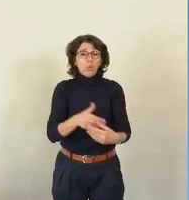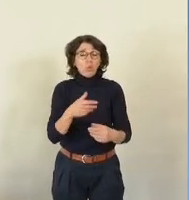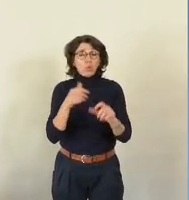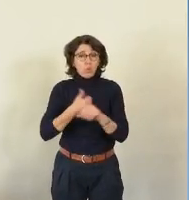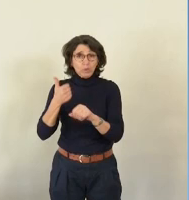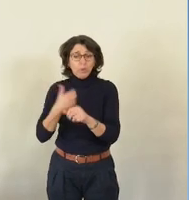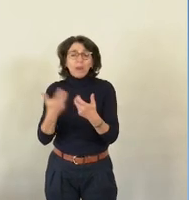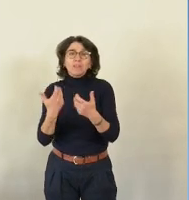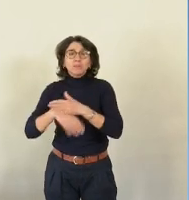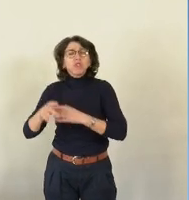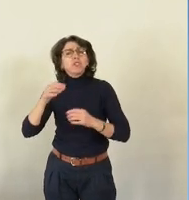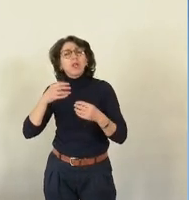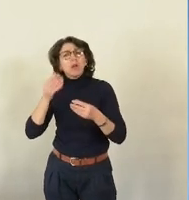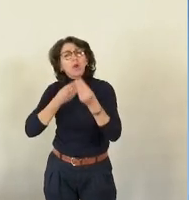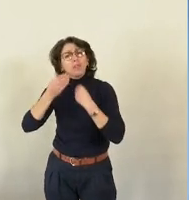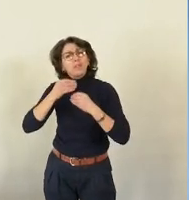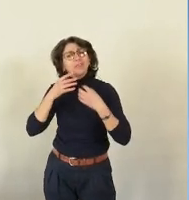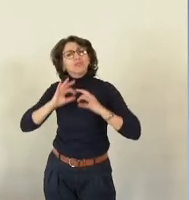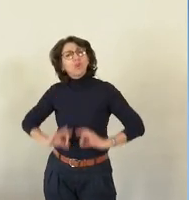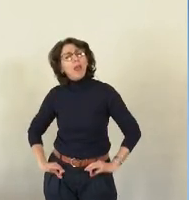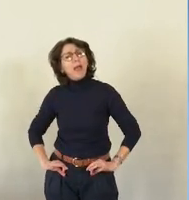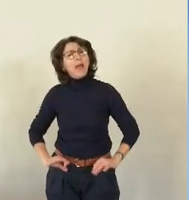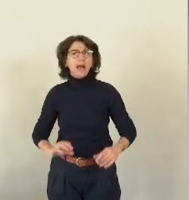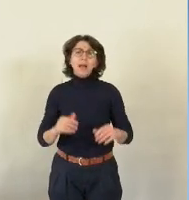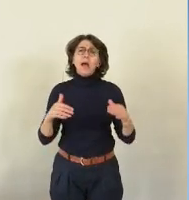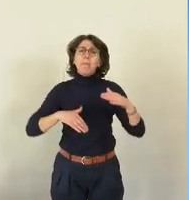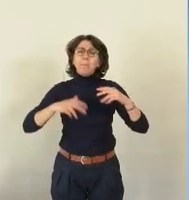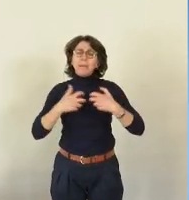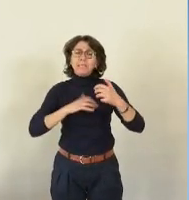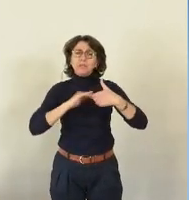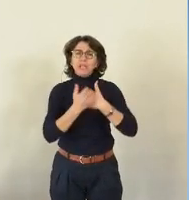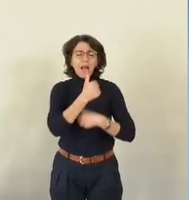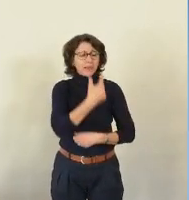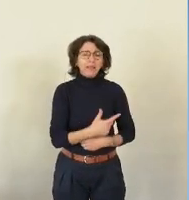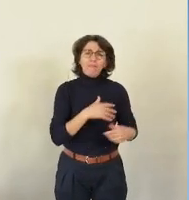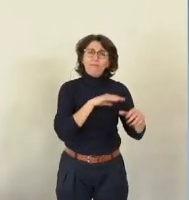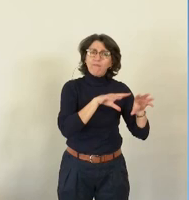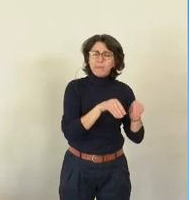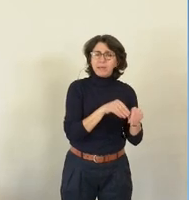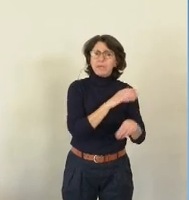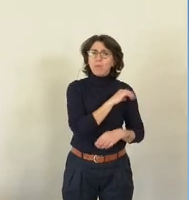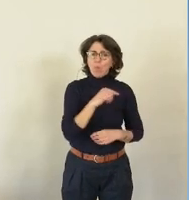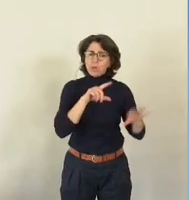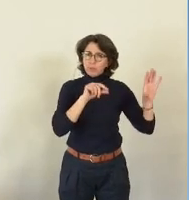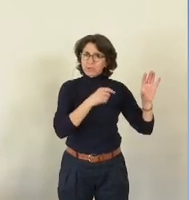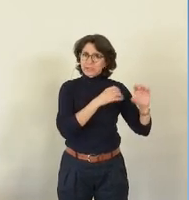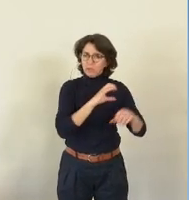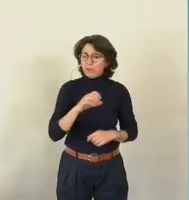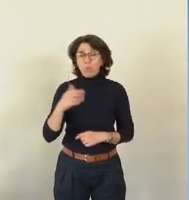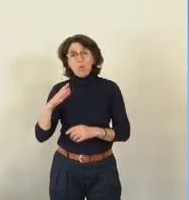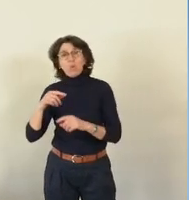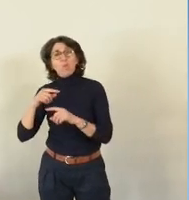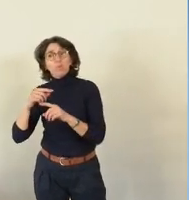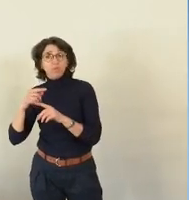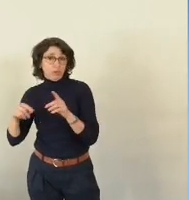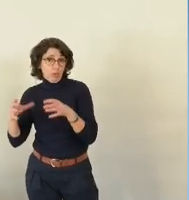sociale un/3 des familles pai l'Europ pas 78 centimes la moitié moins de 2 €. cette tarification sociale a fait l'objet d'un